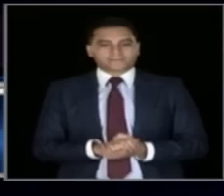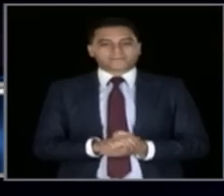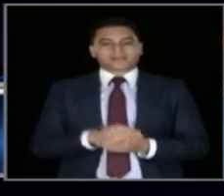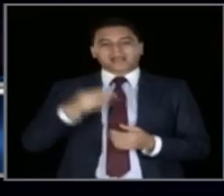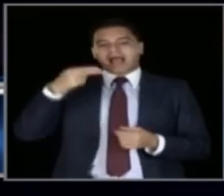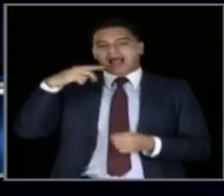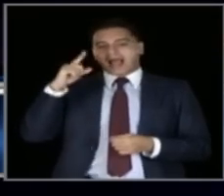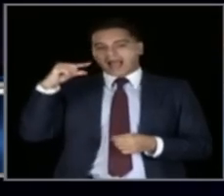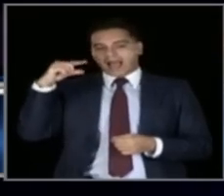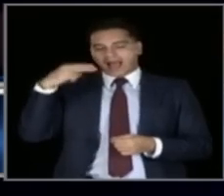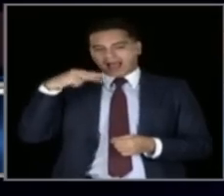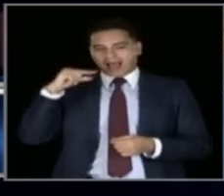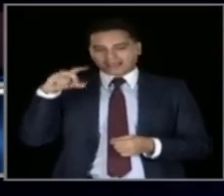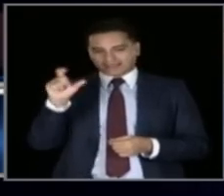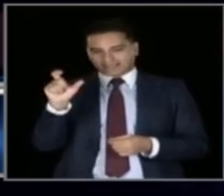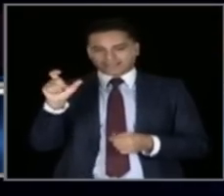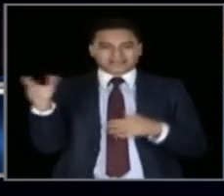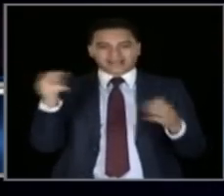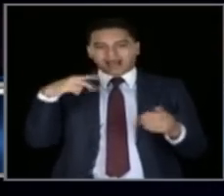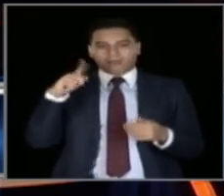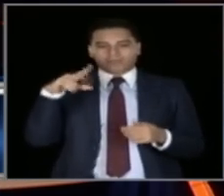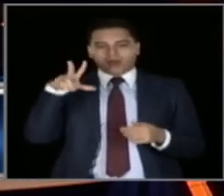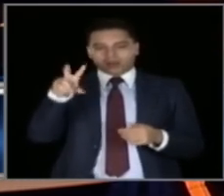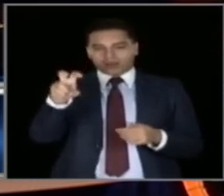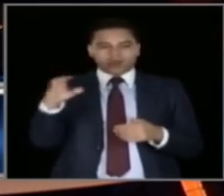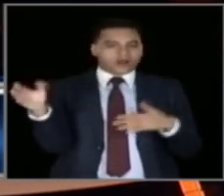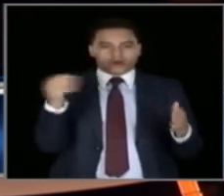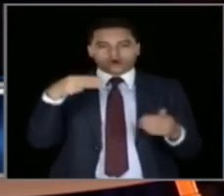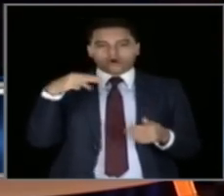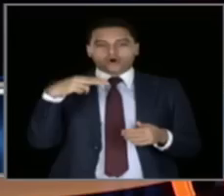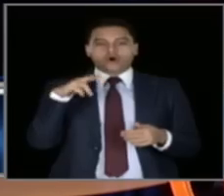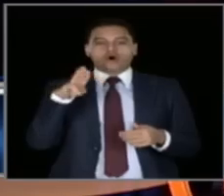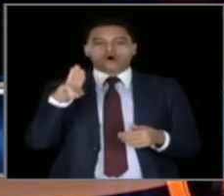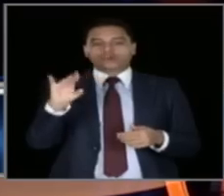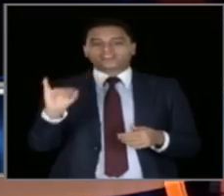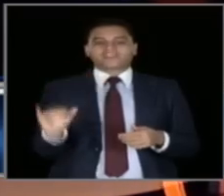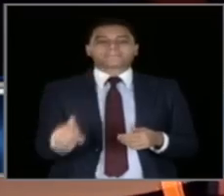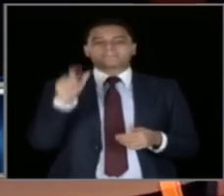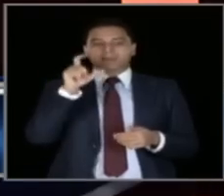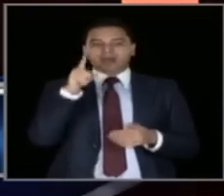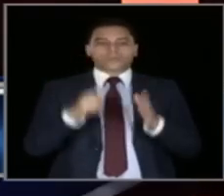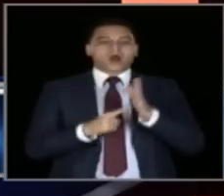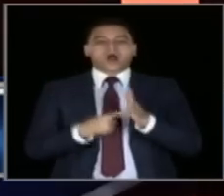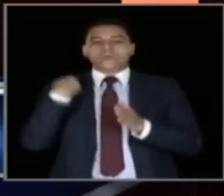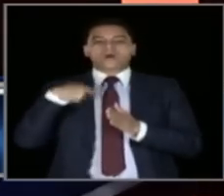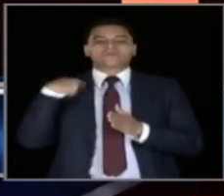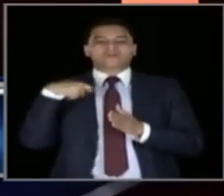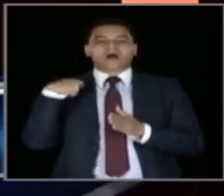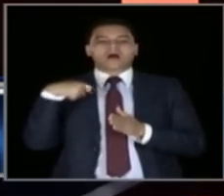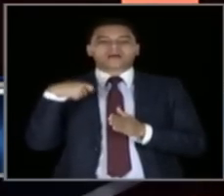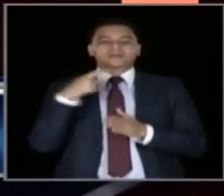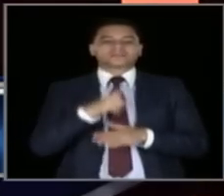عدن عبد الله عثمان هو أول رئيس لإحدى دول القرن الإفريقي، فما